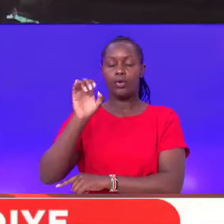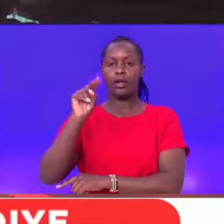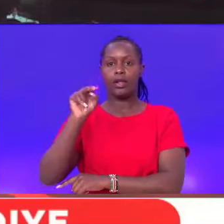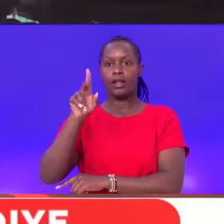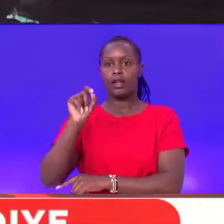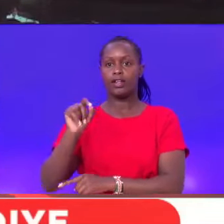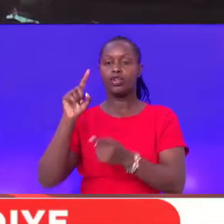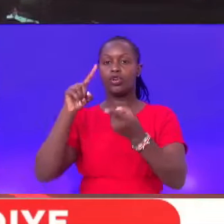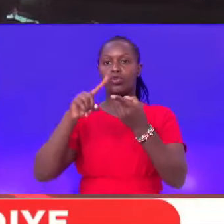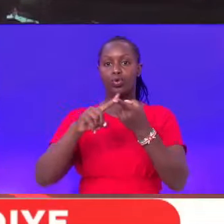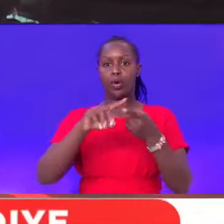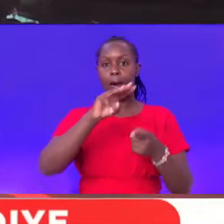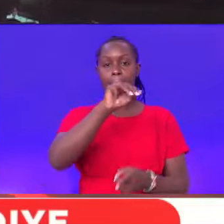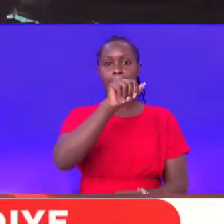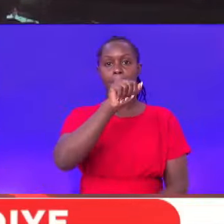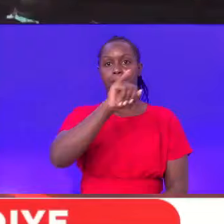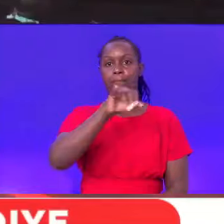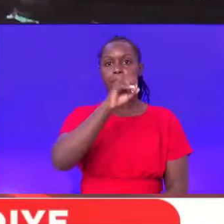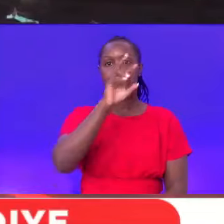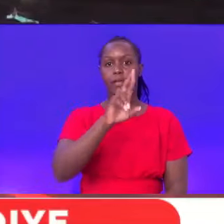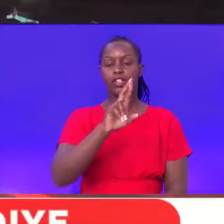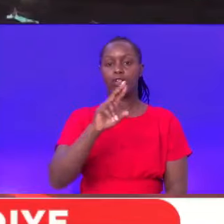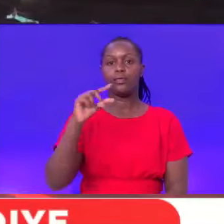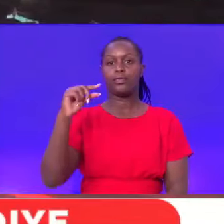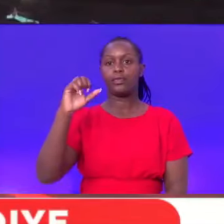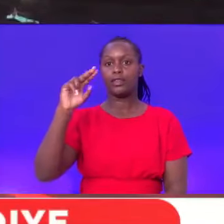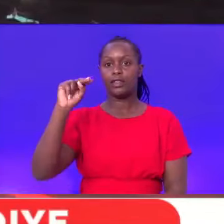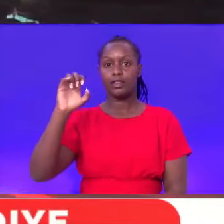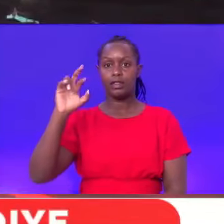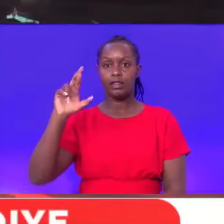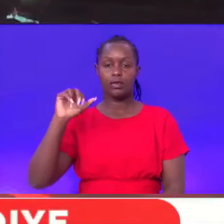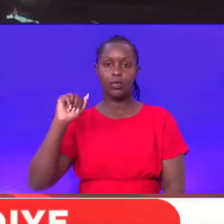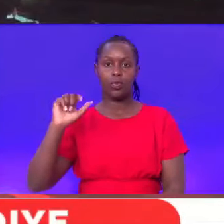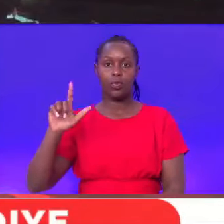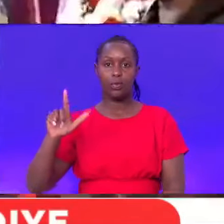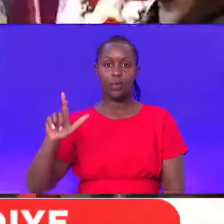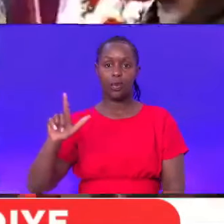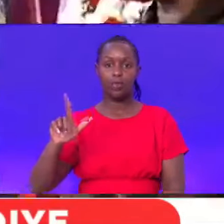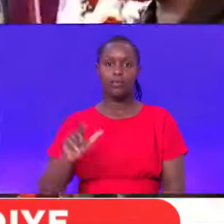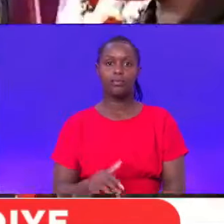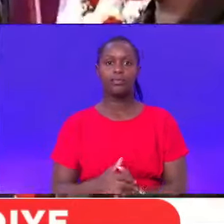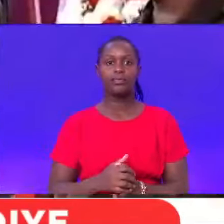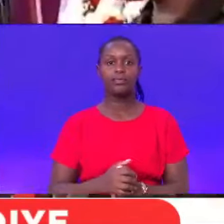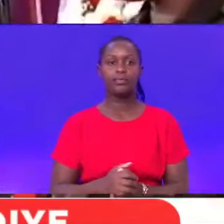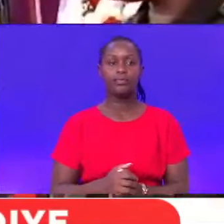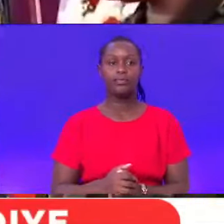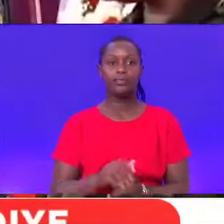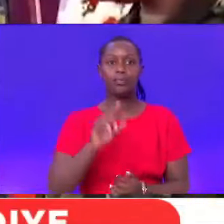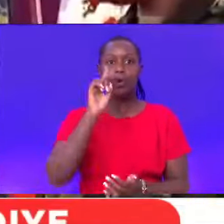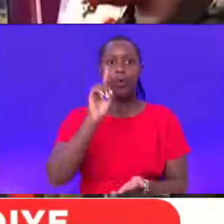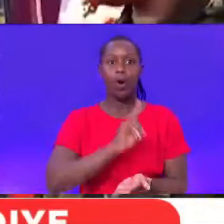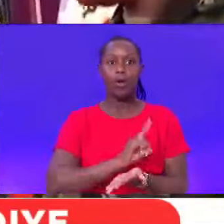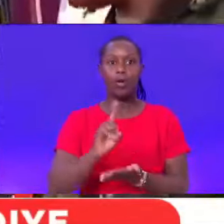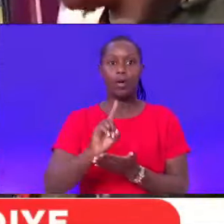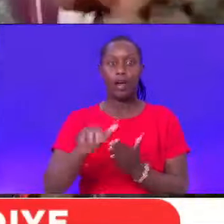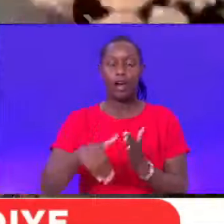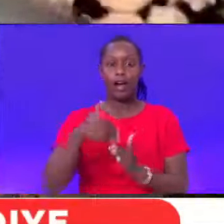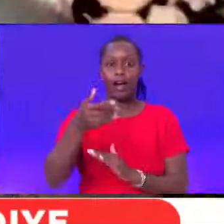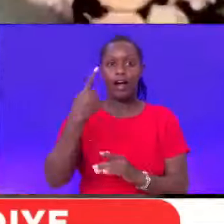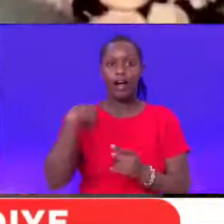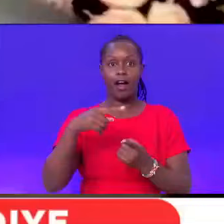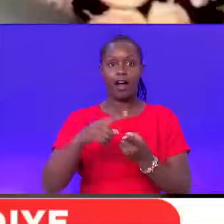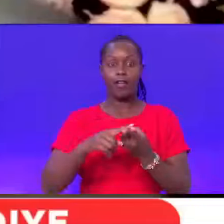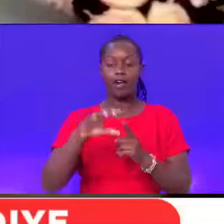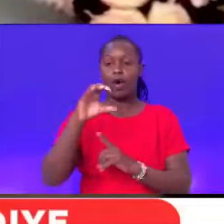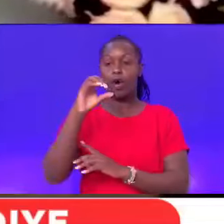jenerali. Mwanahabari wetu Paul Kirobi anatupasha mengi zaidi. Wiki moja sasa baada aliyekuwa mkuu wa majeshi